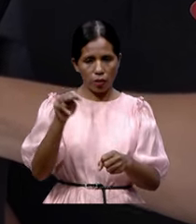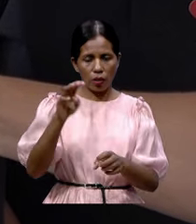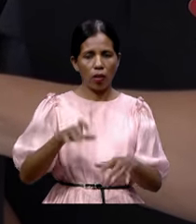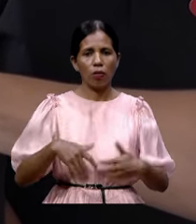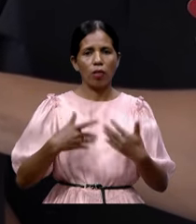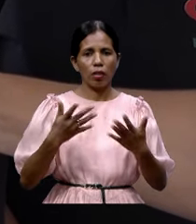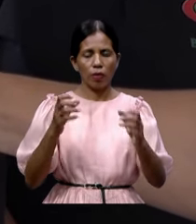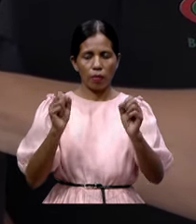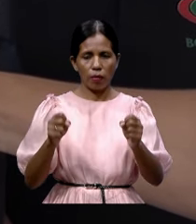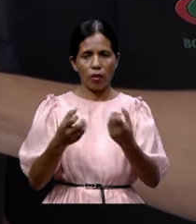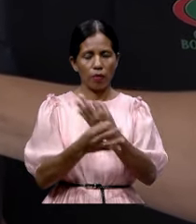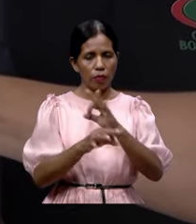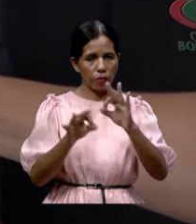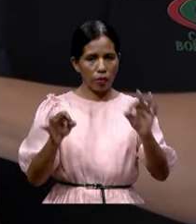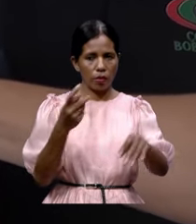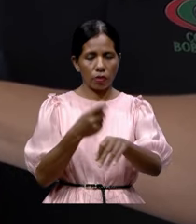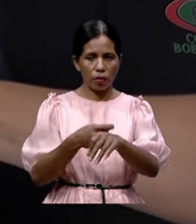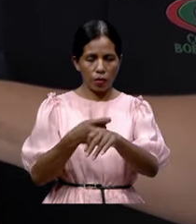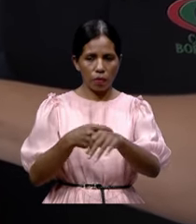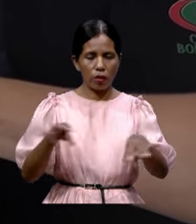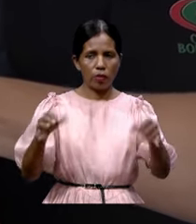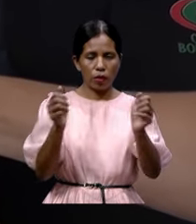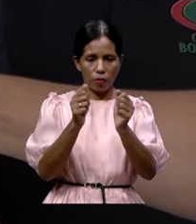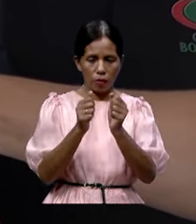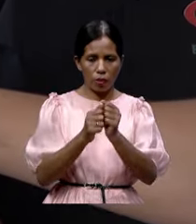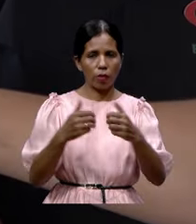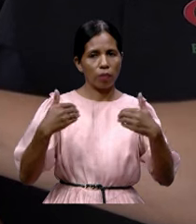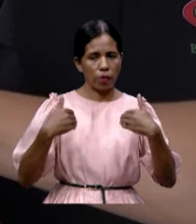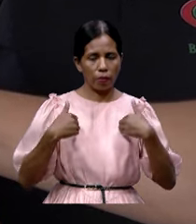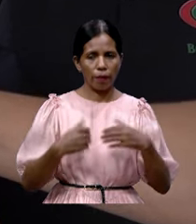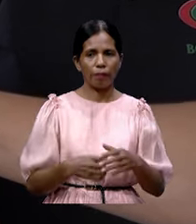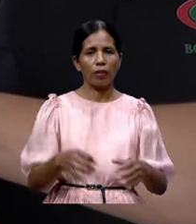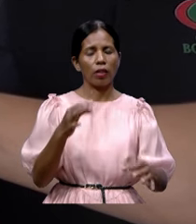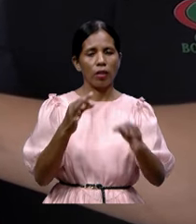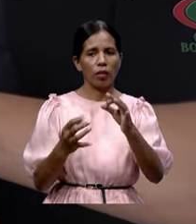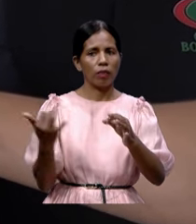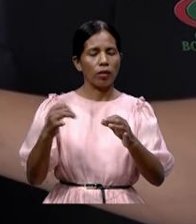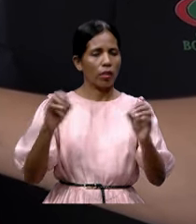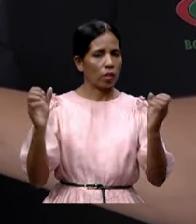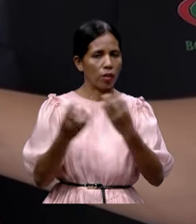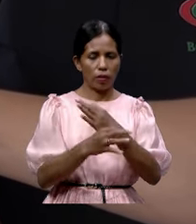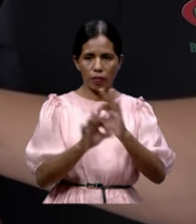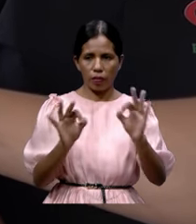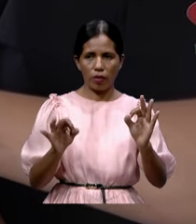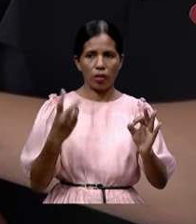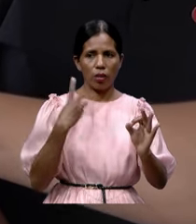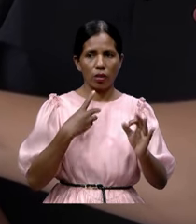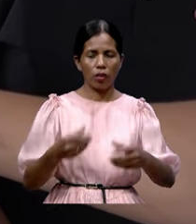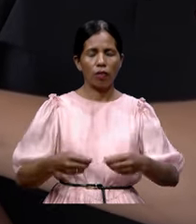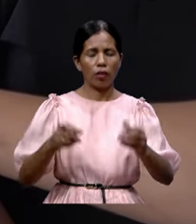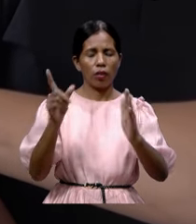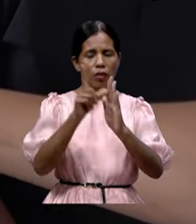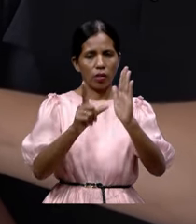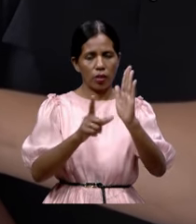bele hotu ya tempo kontratu ne be maka ia se sira la hotu ita folista meta